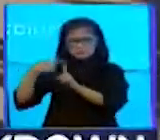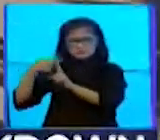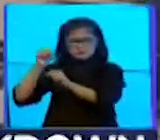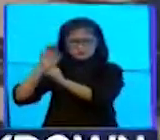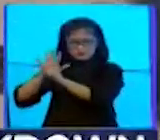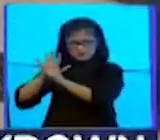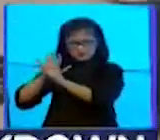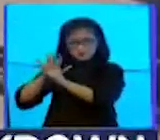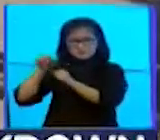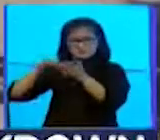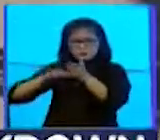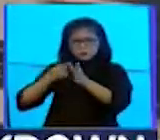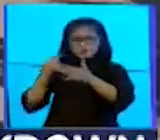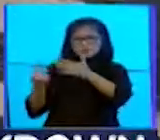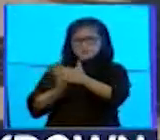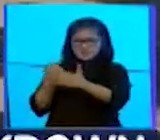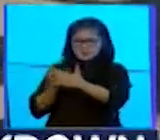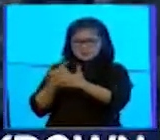di BPKP Ciawi Bogor.